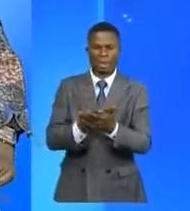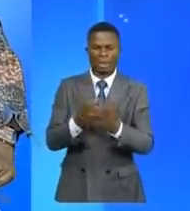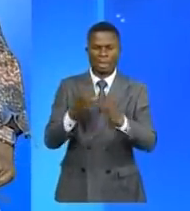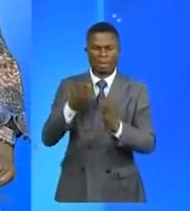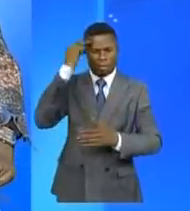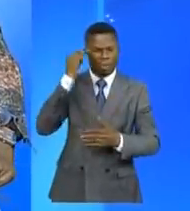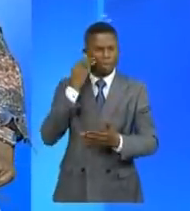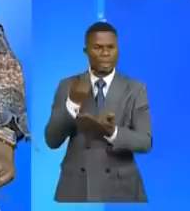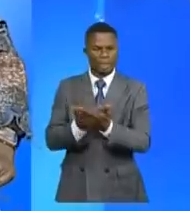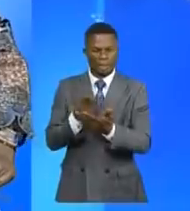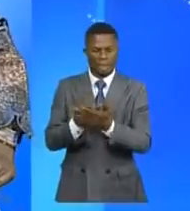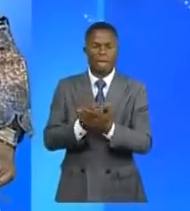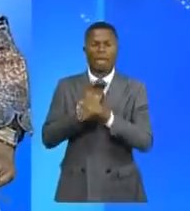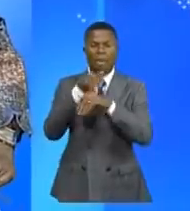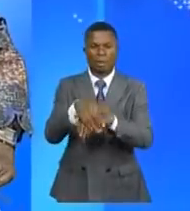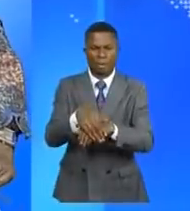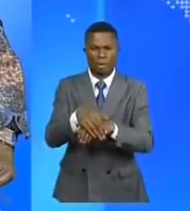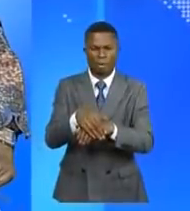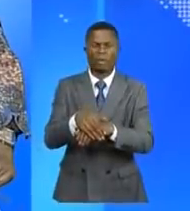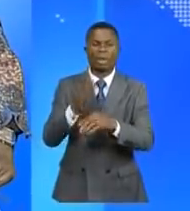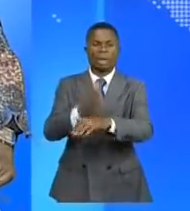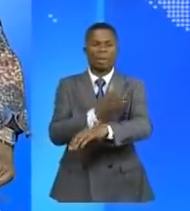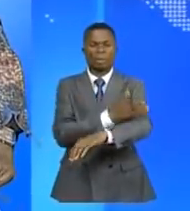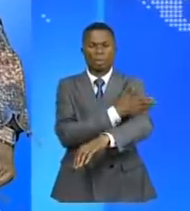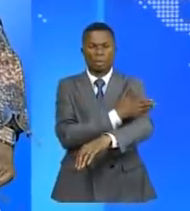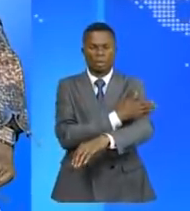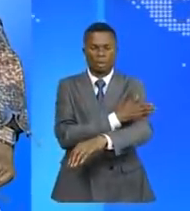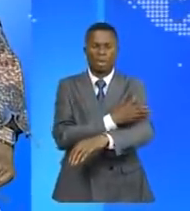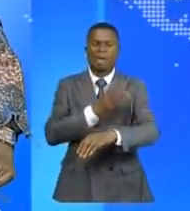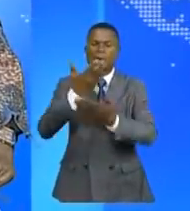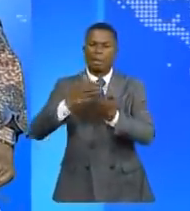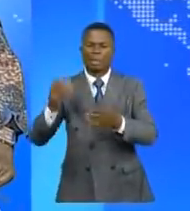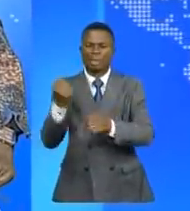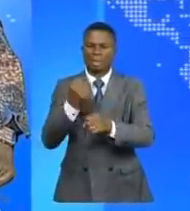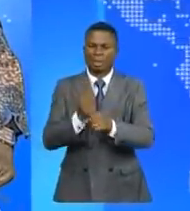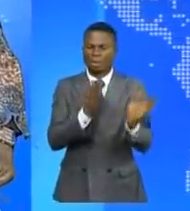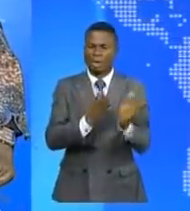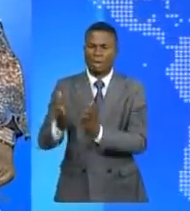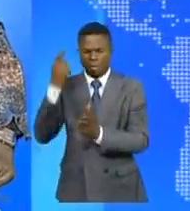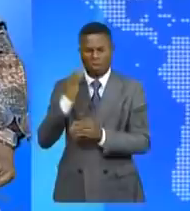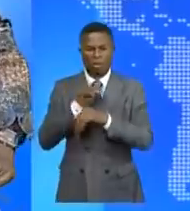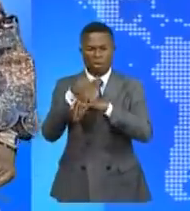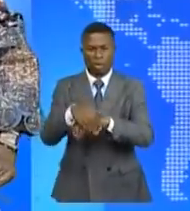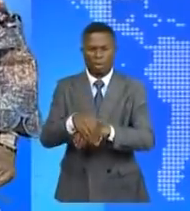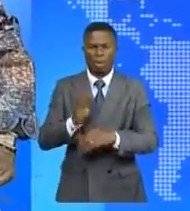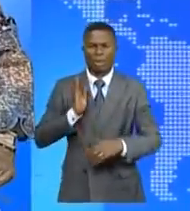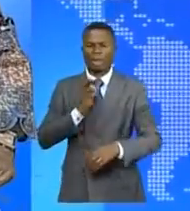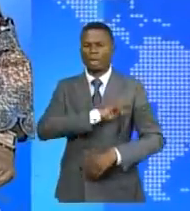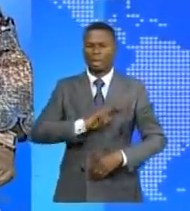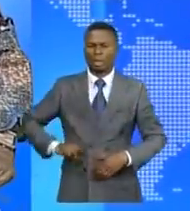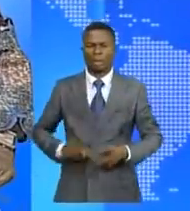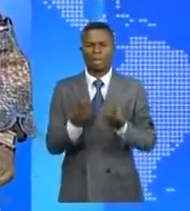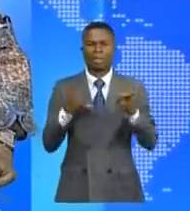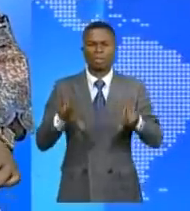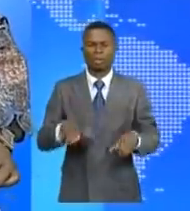des Sports a fait part de l'évolution des différentes étapes liées à la participation de la République démocratique du